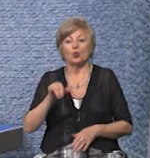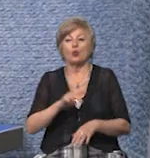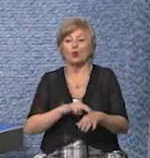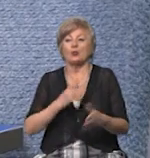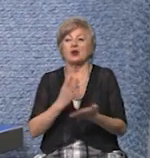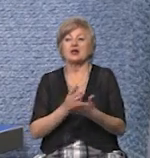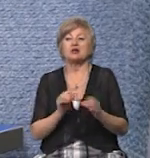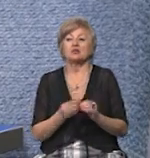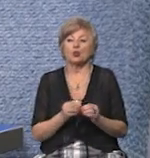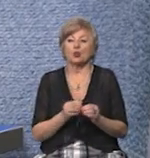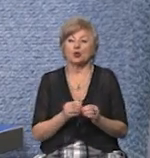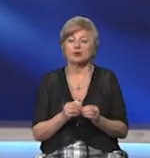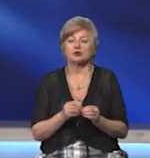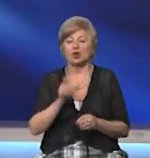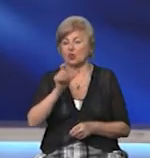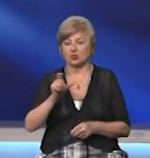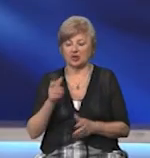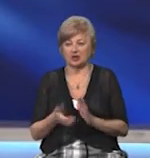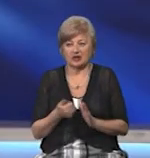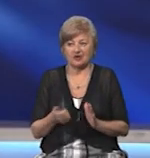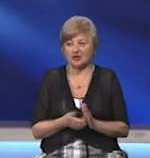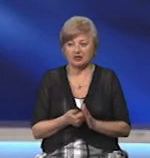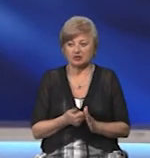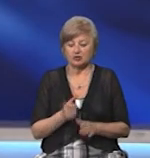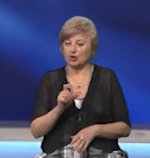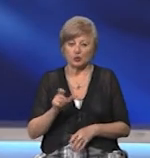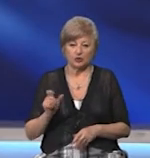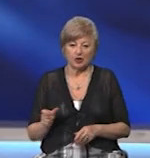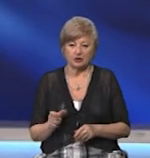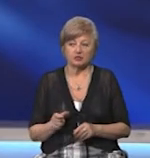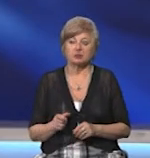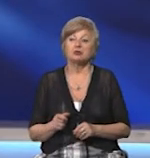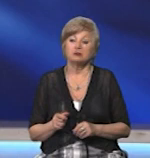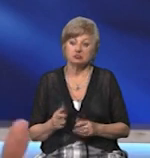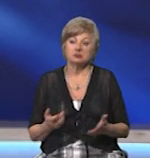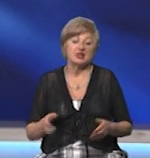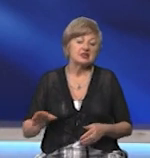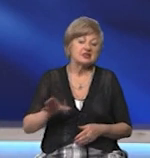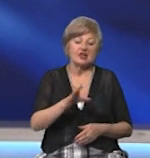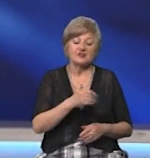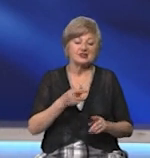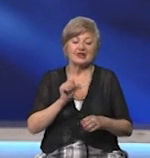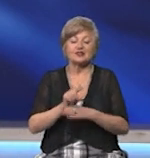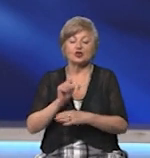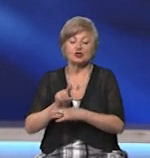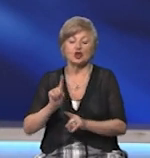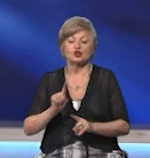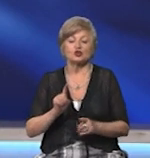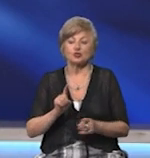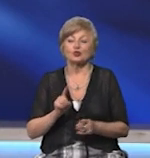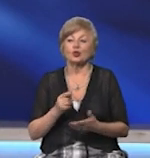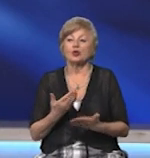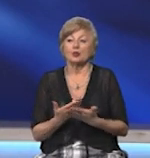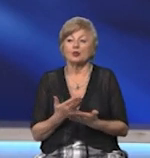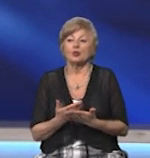зараз проблема з підбором кадрів, у них не вистачає людей. Просто на всі ті задачі, які в них є. І,